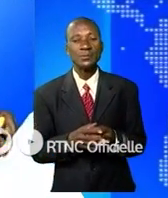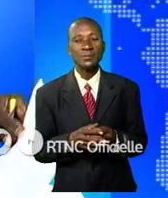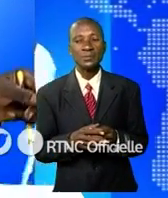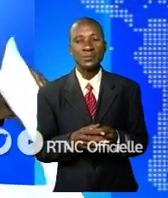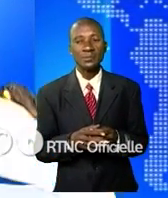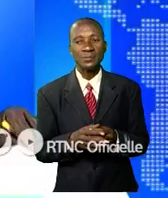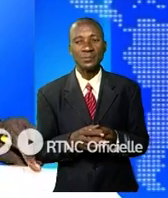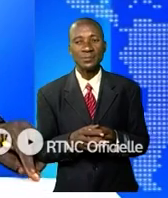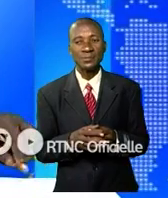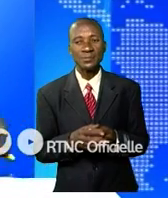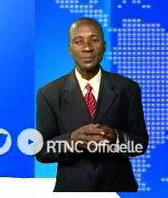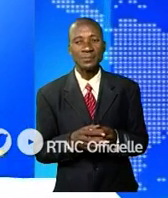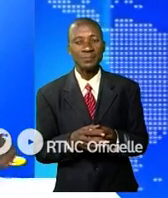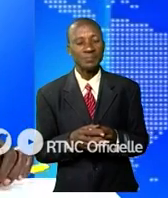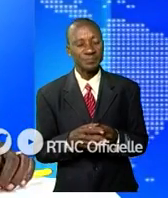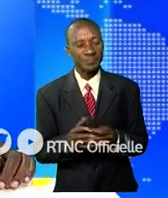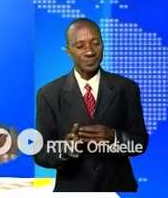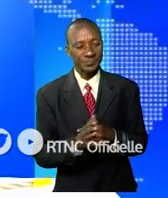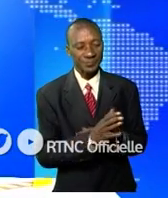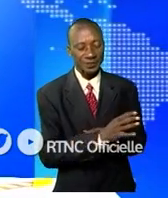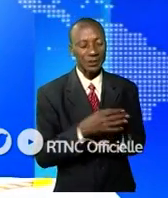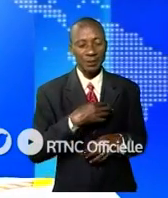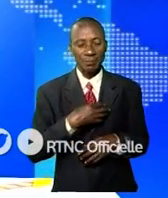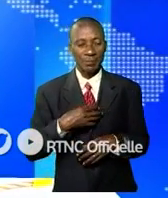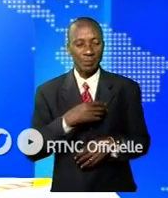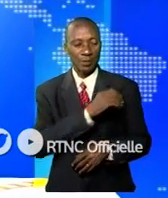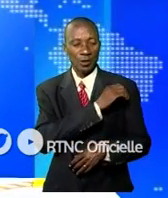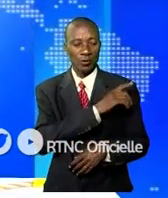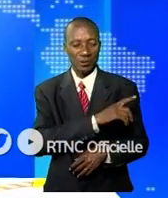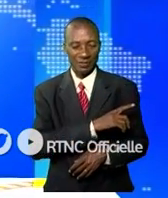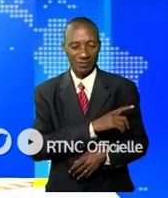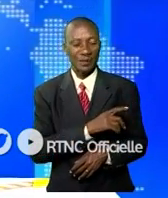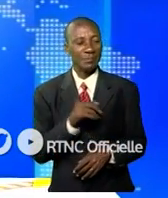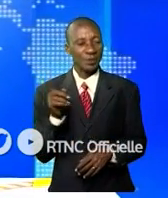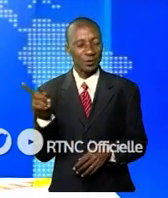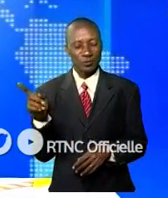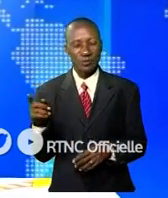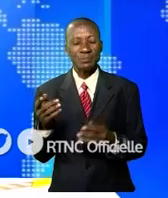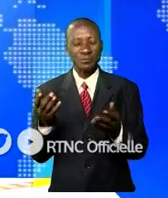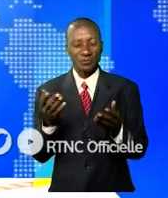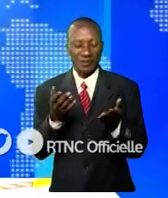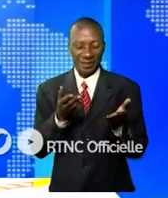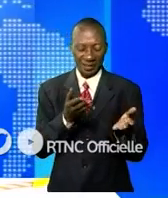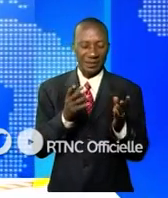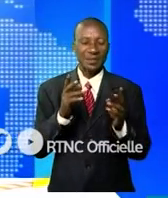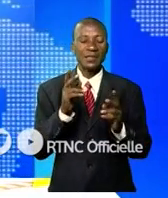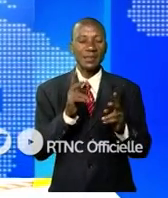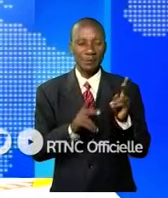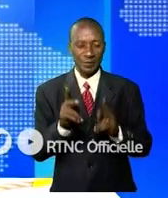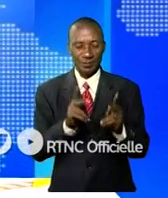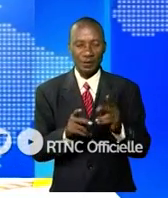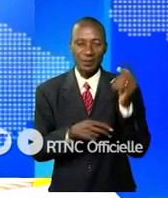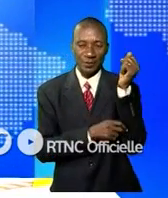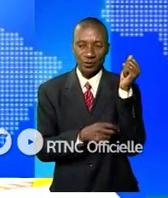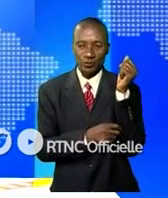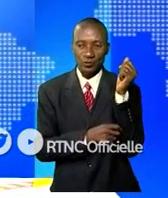heures. Olive Lembe Kabila a fait un don bénévole de sang à la population de Lantélé. Madame Olive